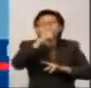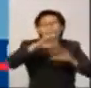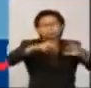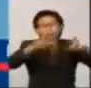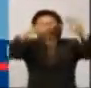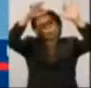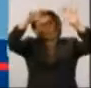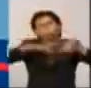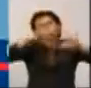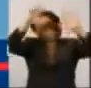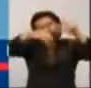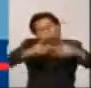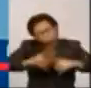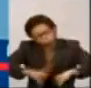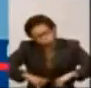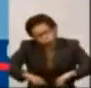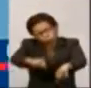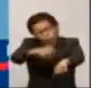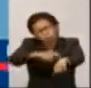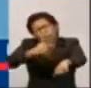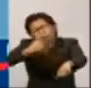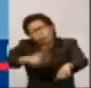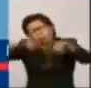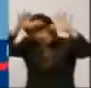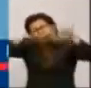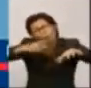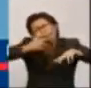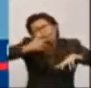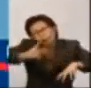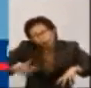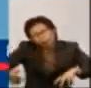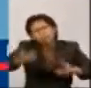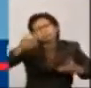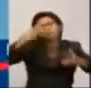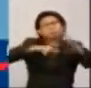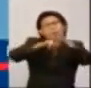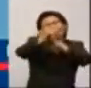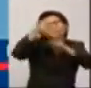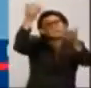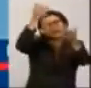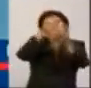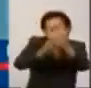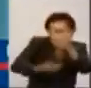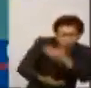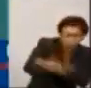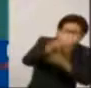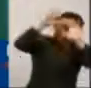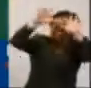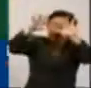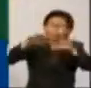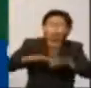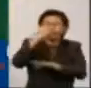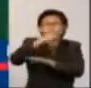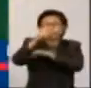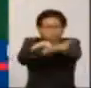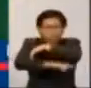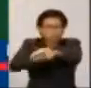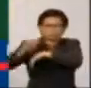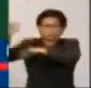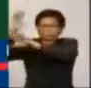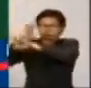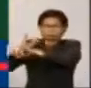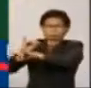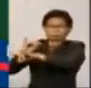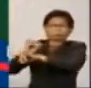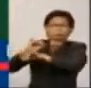menyebabkan hujan berlanjutan untuk tempoh yang lebih lama diramal sehinggalah ke awal pagi nanti. Untuk negeri Sabah dan